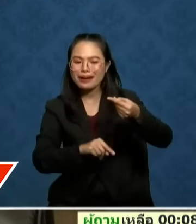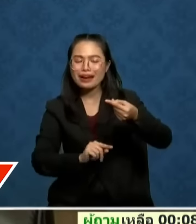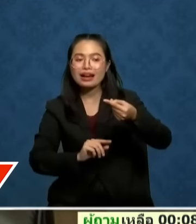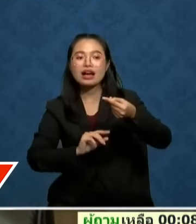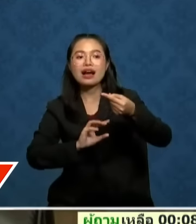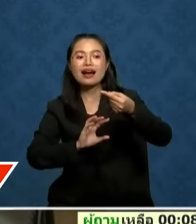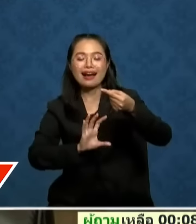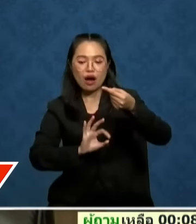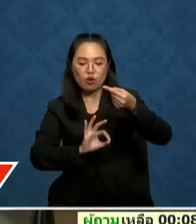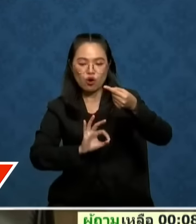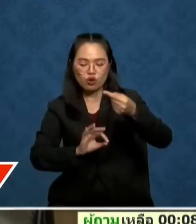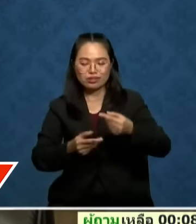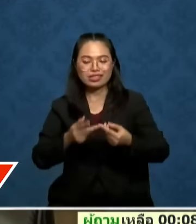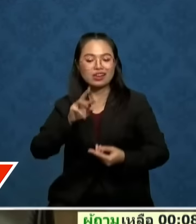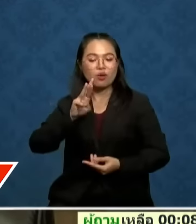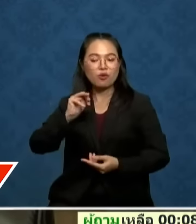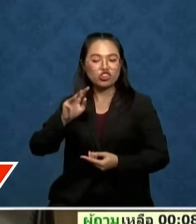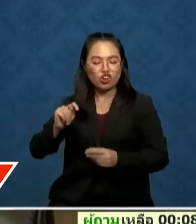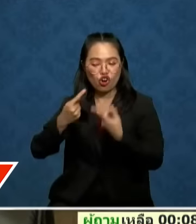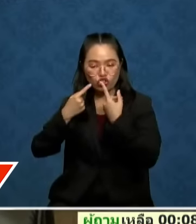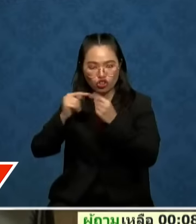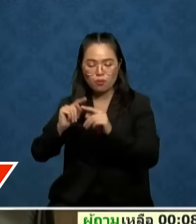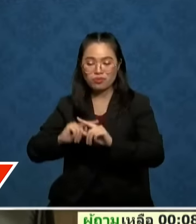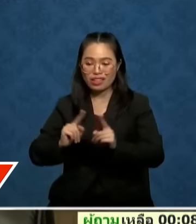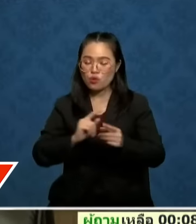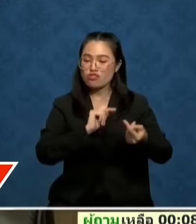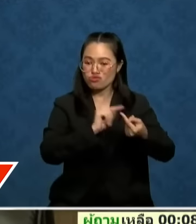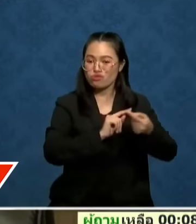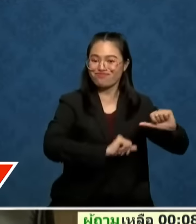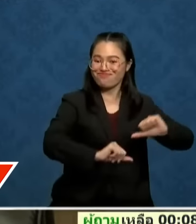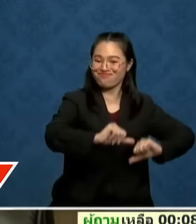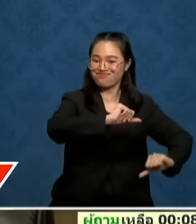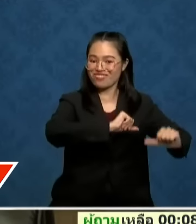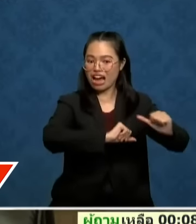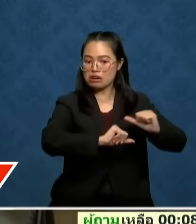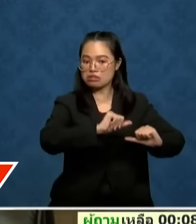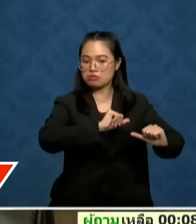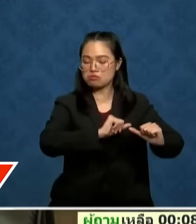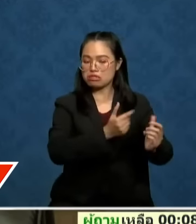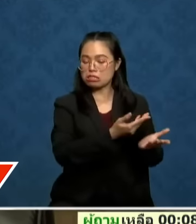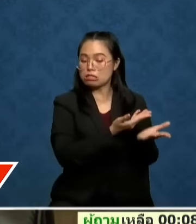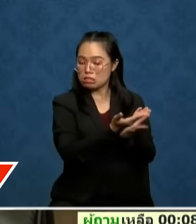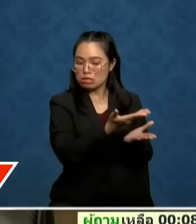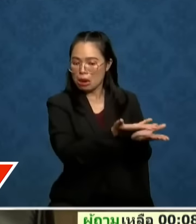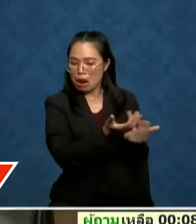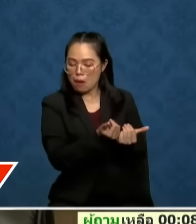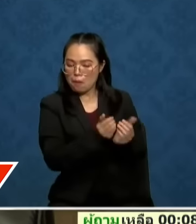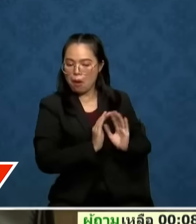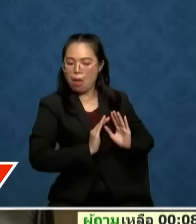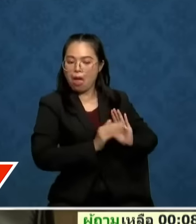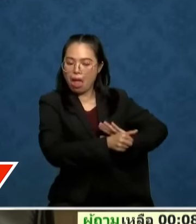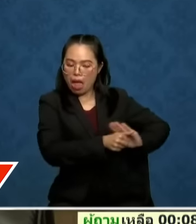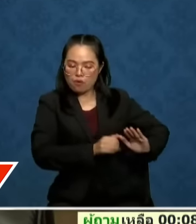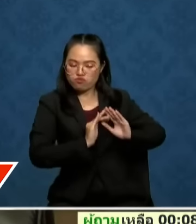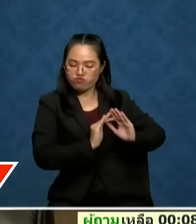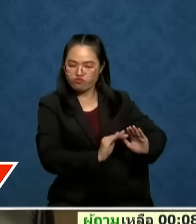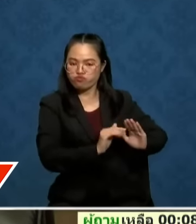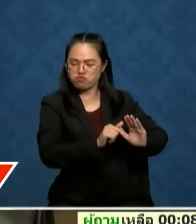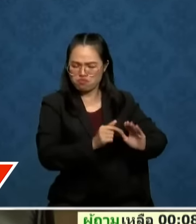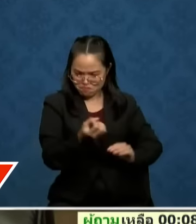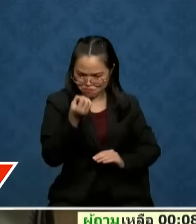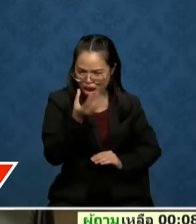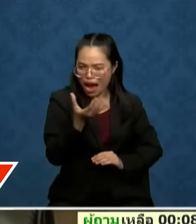รัฐมนตรีได้ชี้แจงเนี่ยผมทราบว่าจริงๆสารเคมีที่เขาซื้อมาและที่เขารับมาแล้วเอามากองไว้เนี่ยมันมีมากกว่านั้นแน่ๆและแผนการ